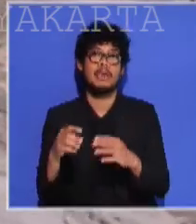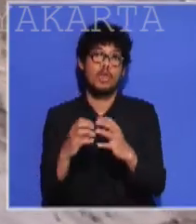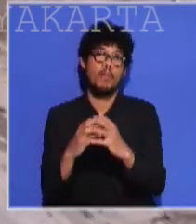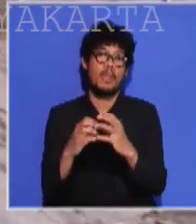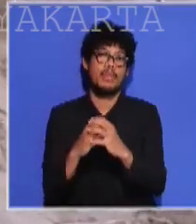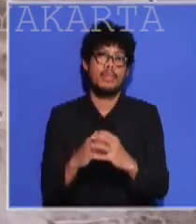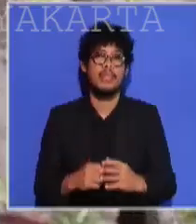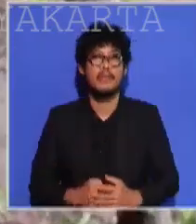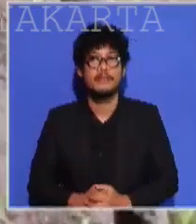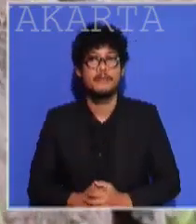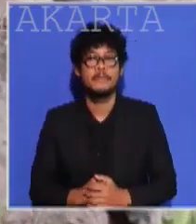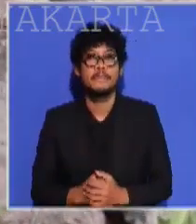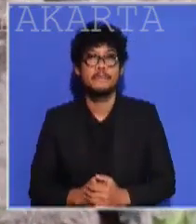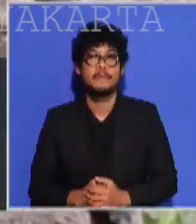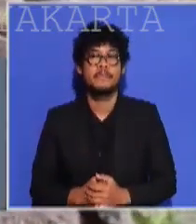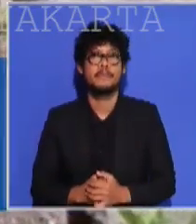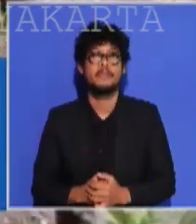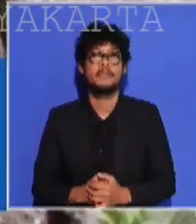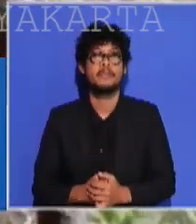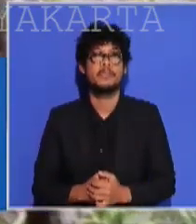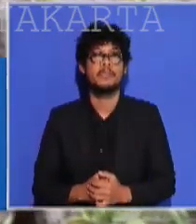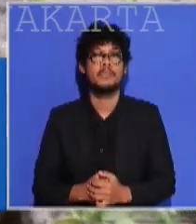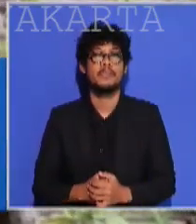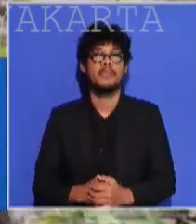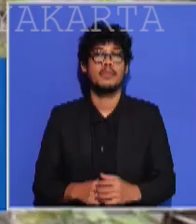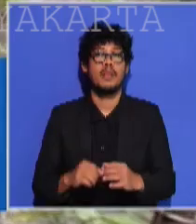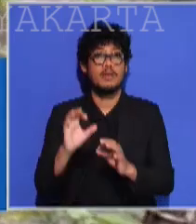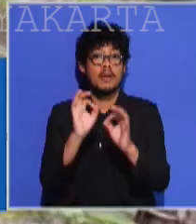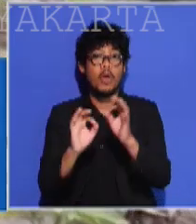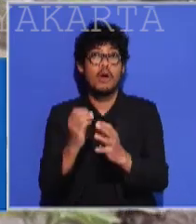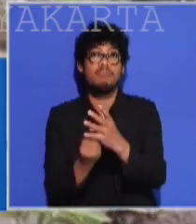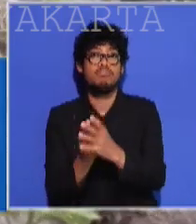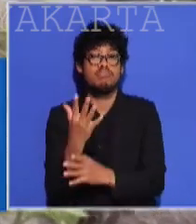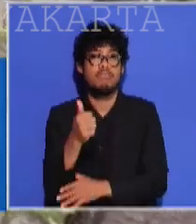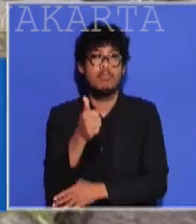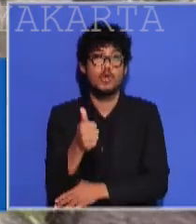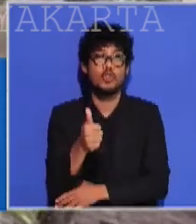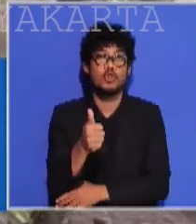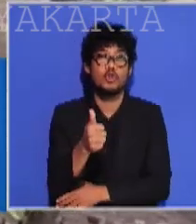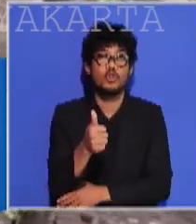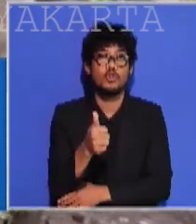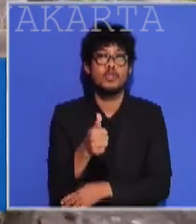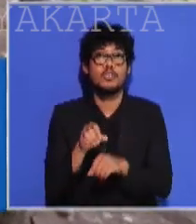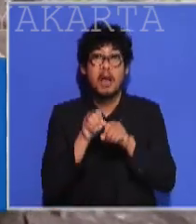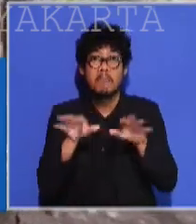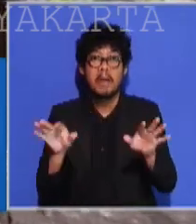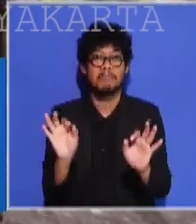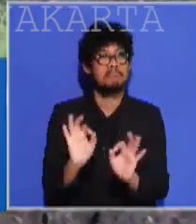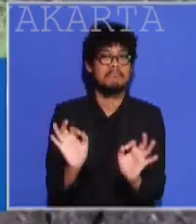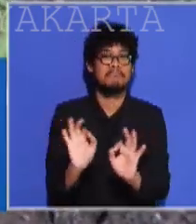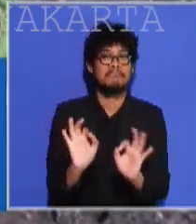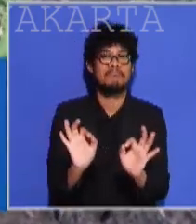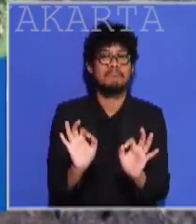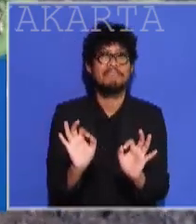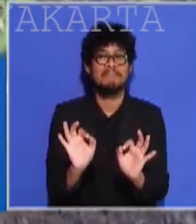taneman tomat ingkang dipun rimat kanyoto ugi saged mawoh sae. Prasasat boten kenging omo menapa-menapa. Beda